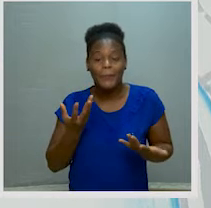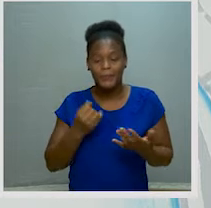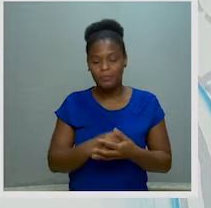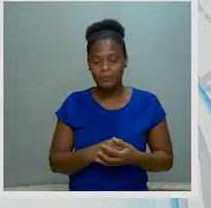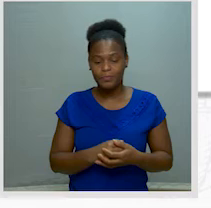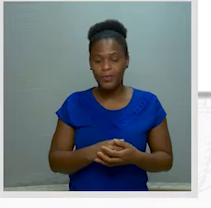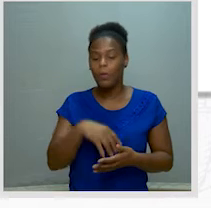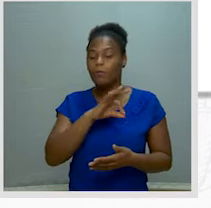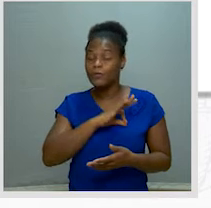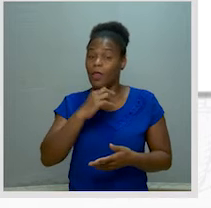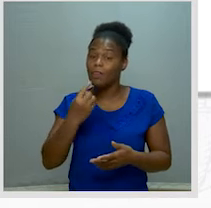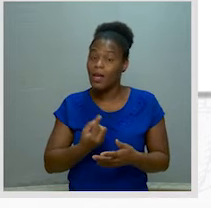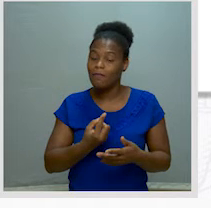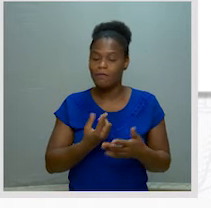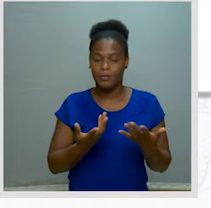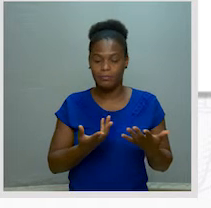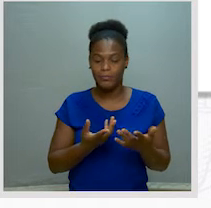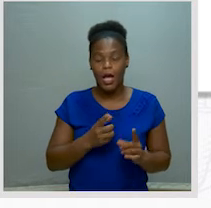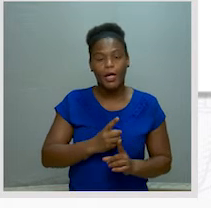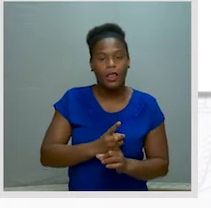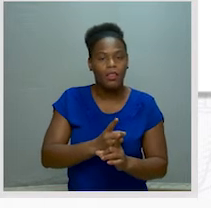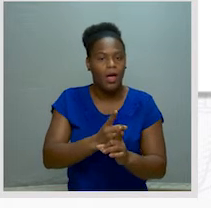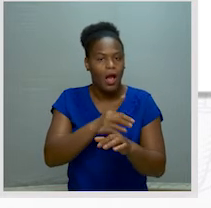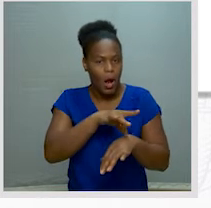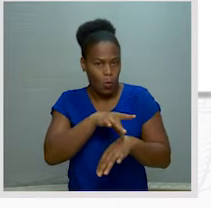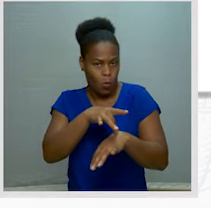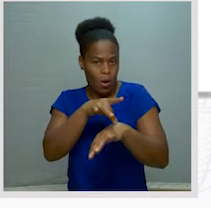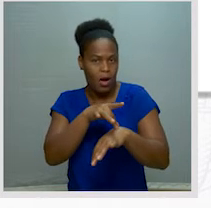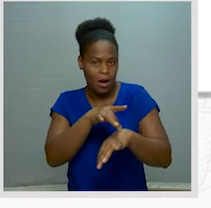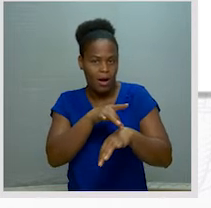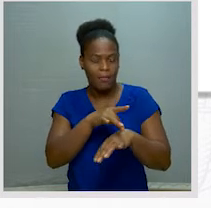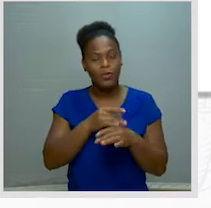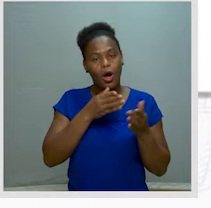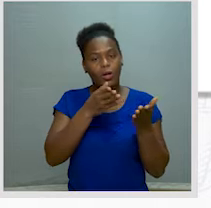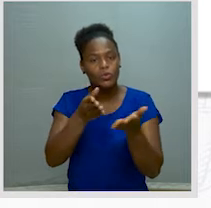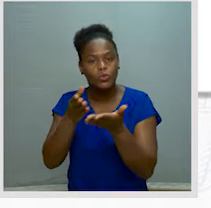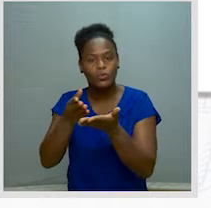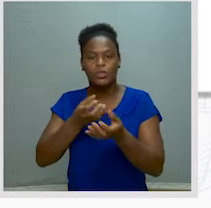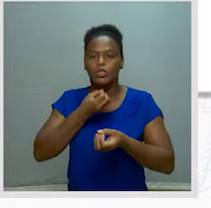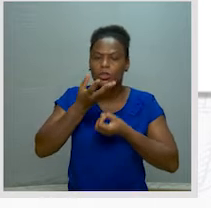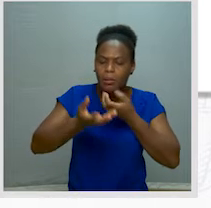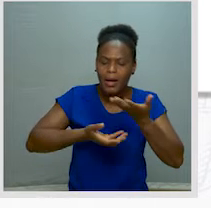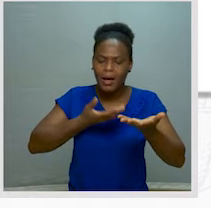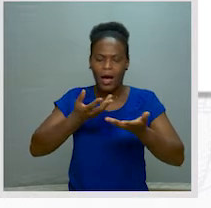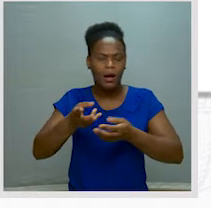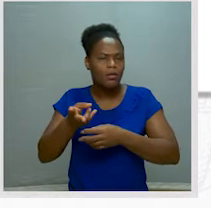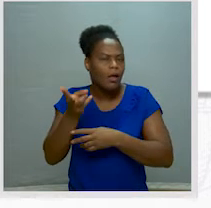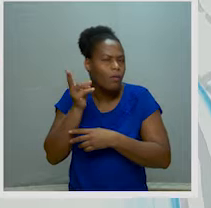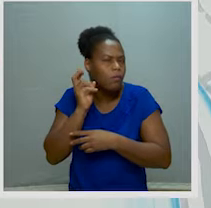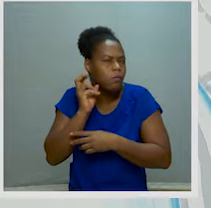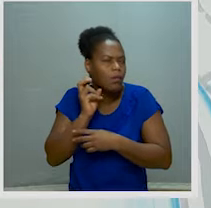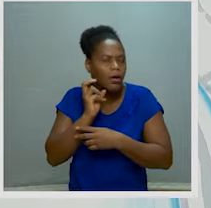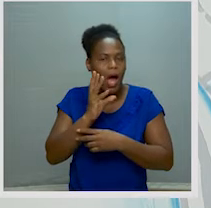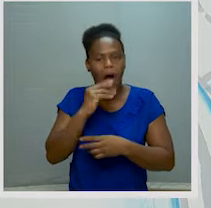Un professeur doit guider, je dis bien guider, c'est bon? Aider, expliquer,